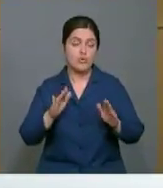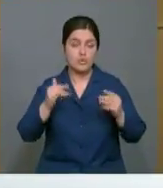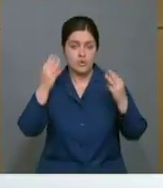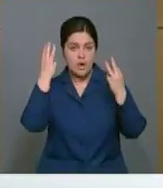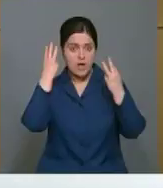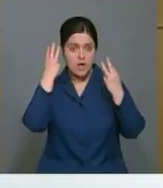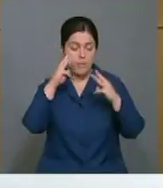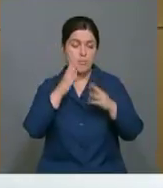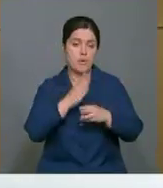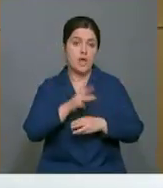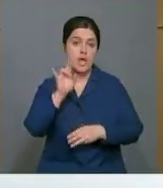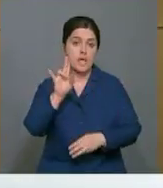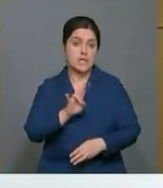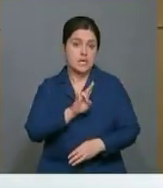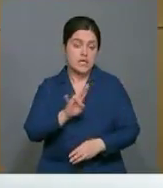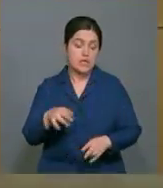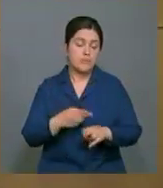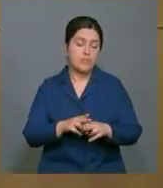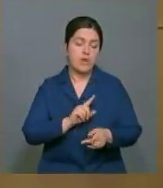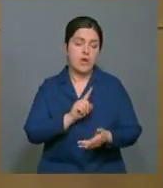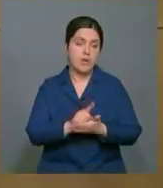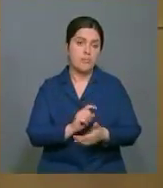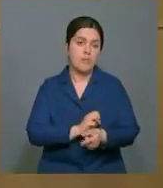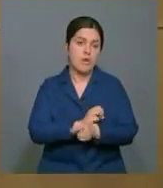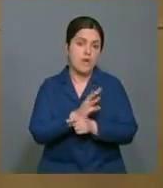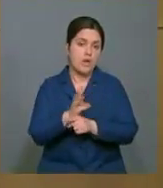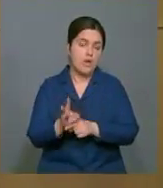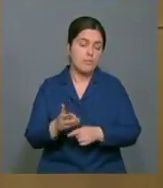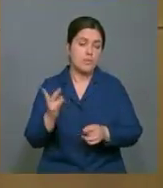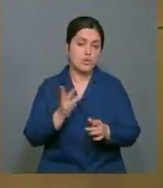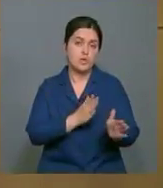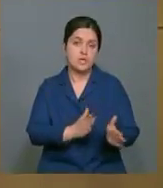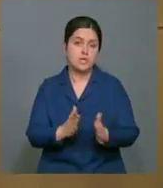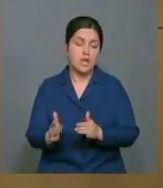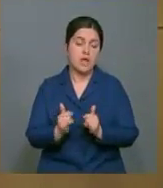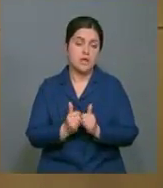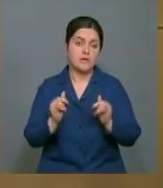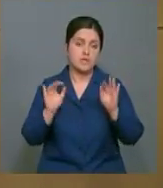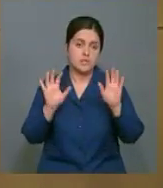сфере религии, мы сможем обеспечить системное развитие законодательства в этом направлении.